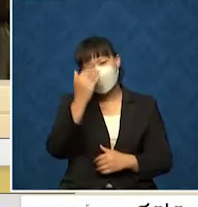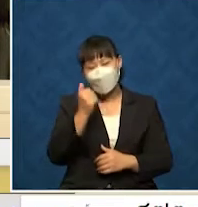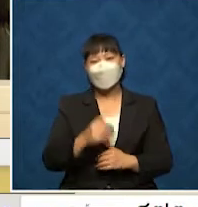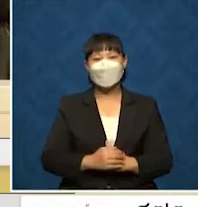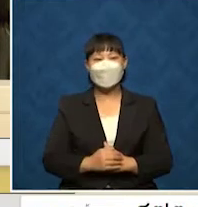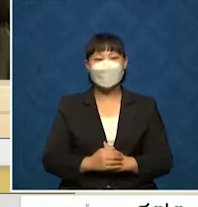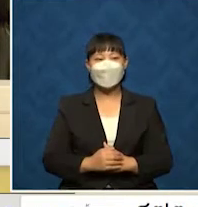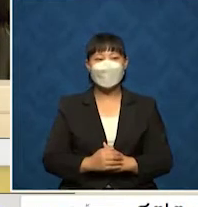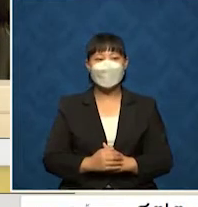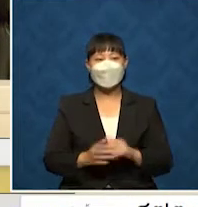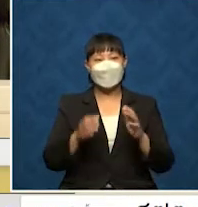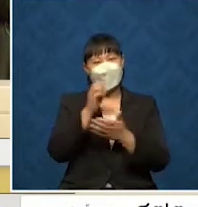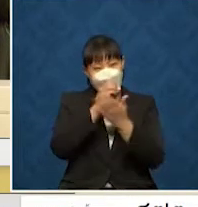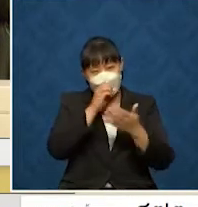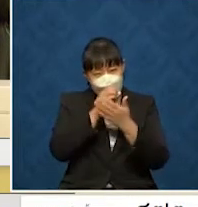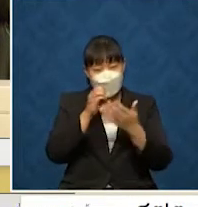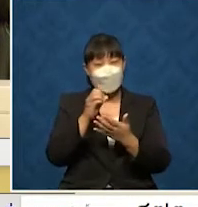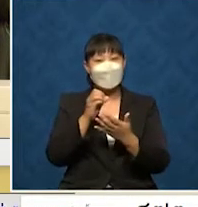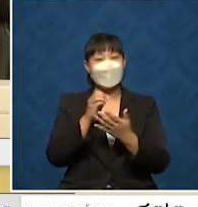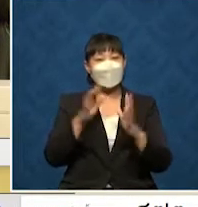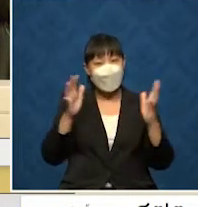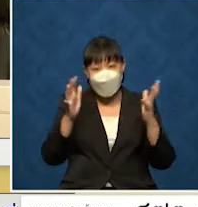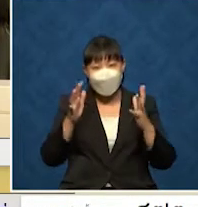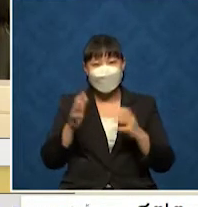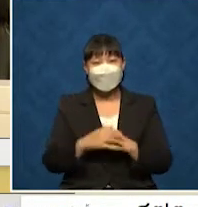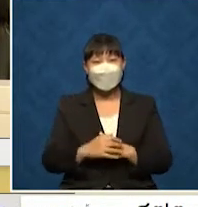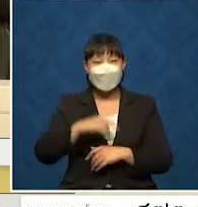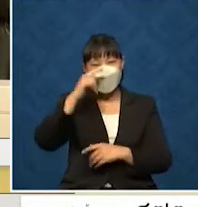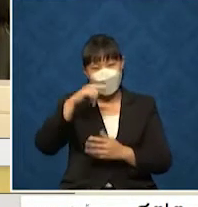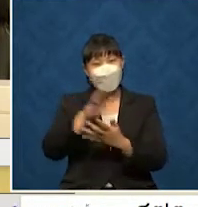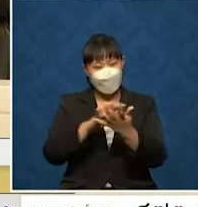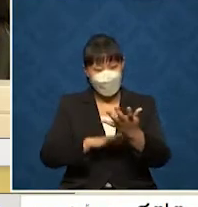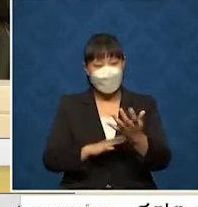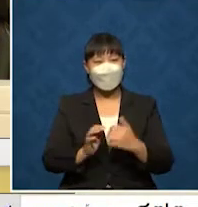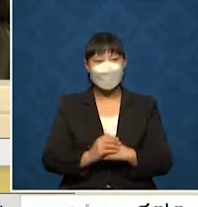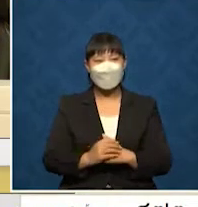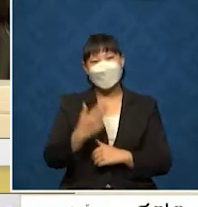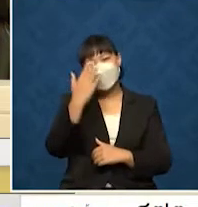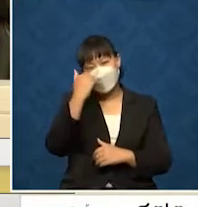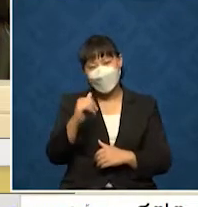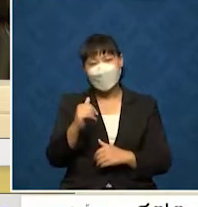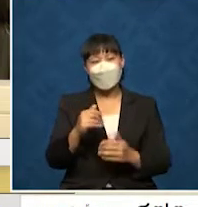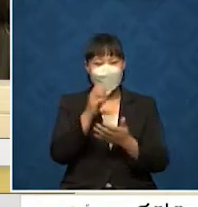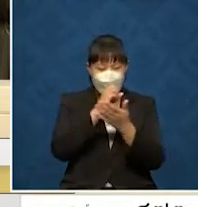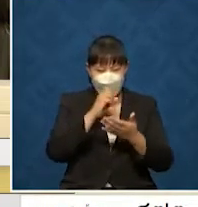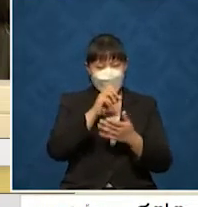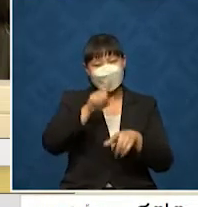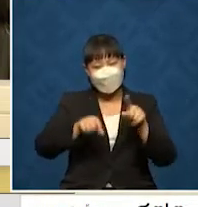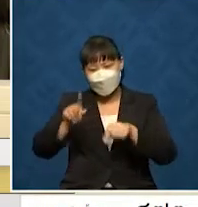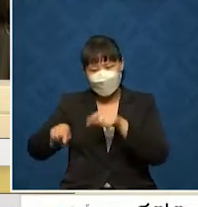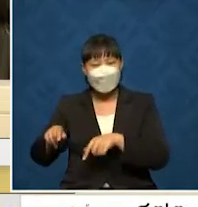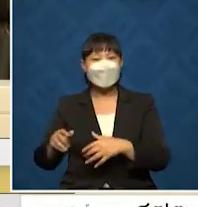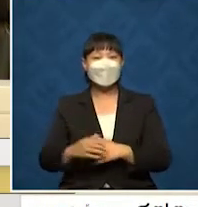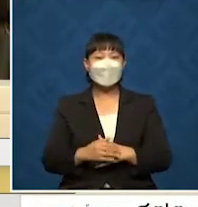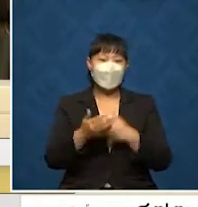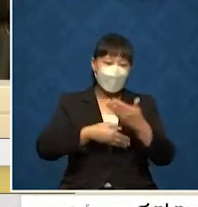มียาบ้ามากในประเทศไทยทำไมราคายาถูกผมอย